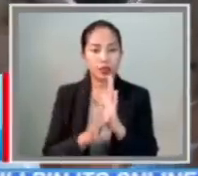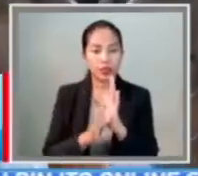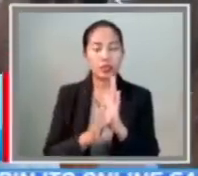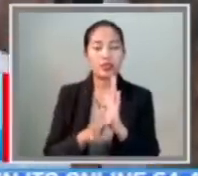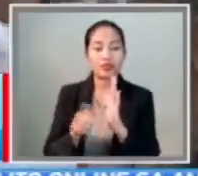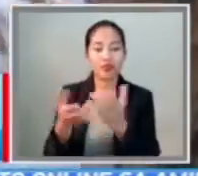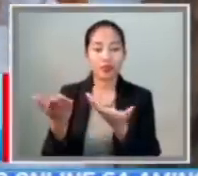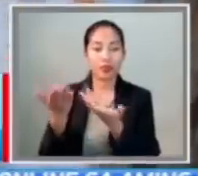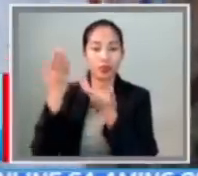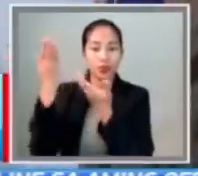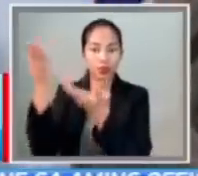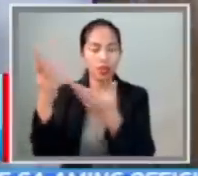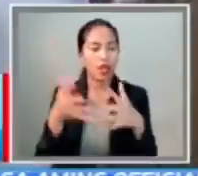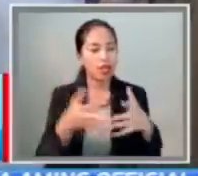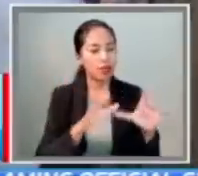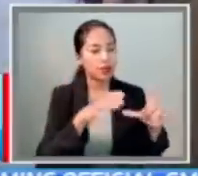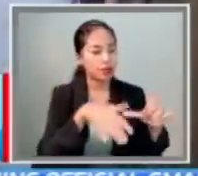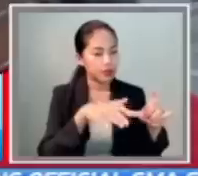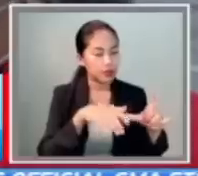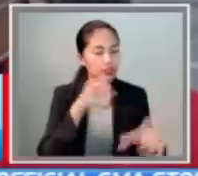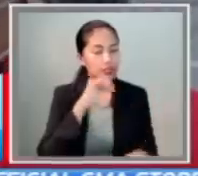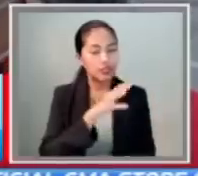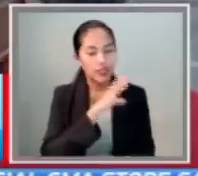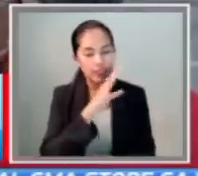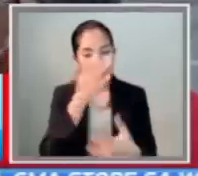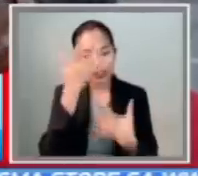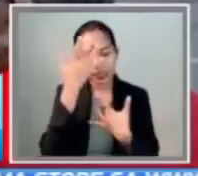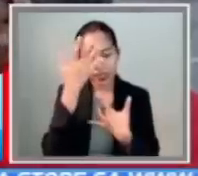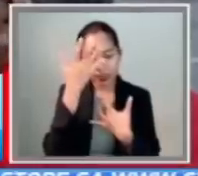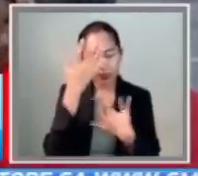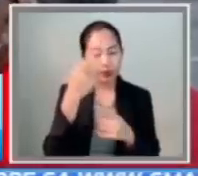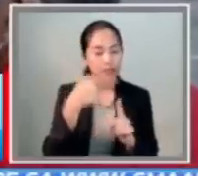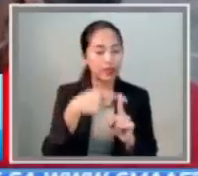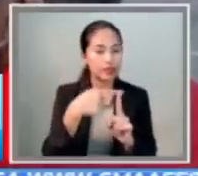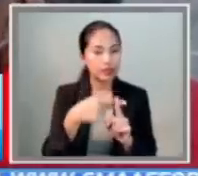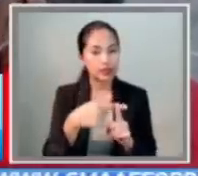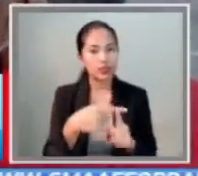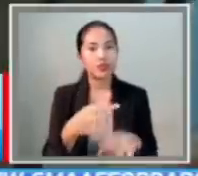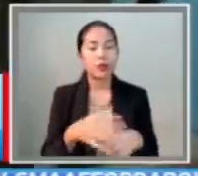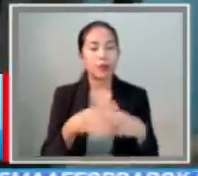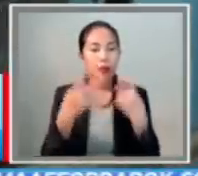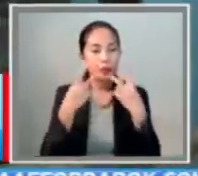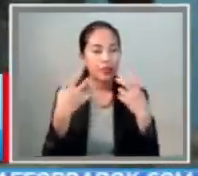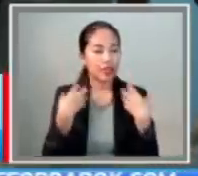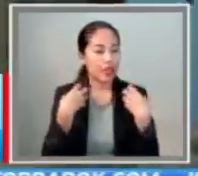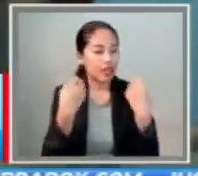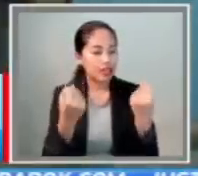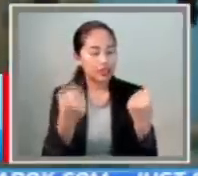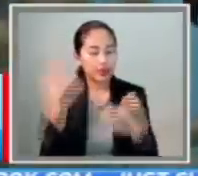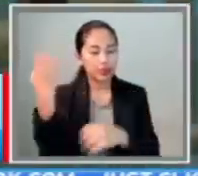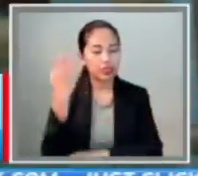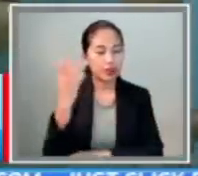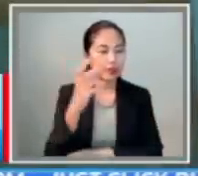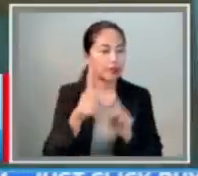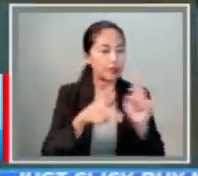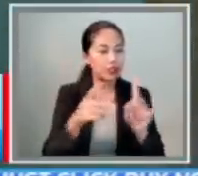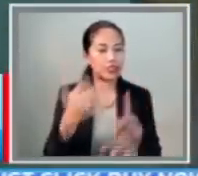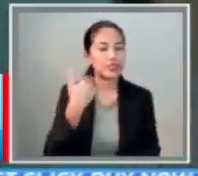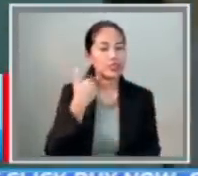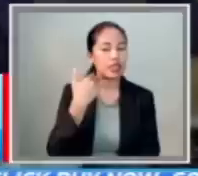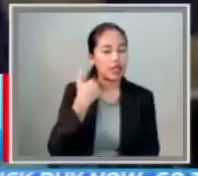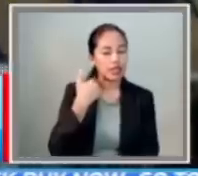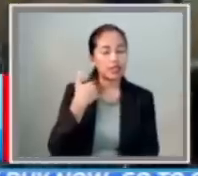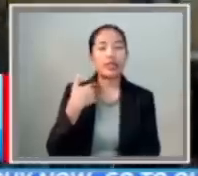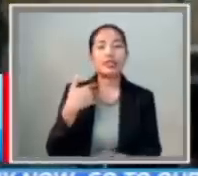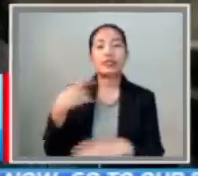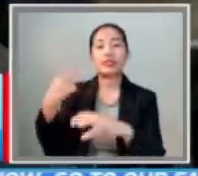may kapansanan, may sakit at yung mga stranded sa public health emergency at state of calamity areas na ipadala ang kanilang balota sa pamamagitan